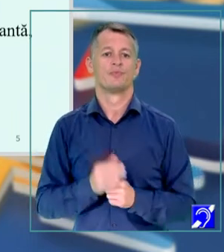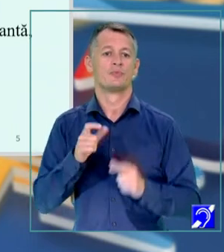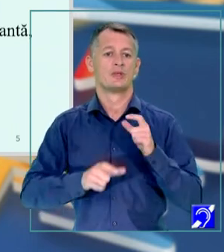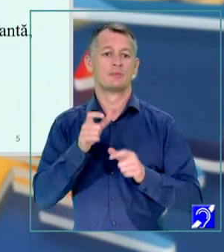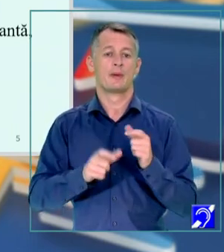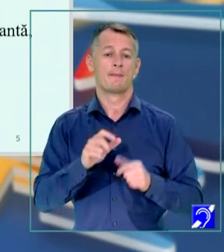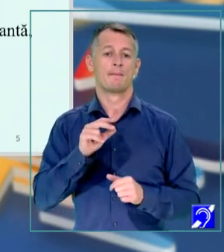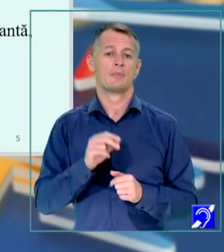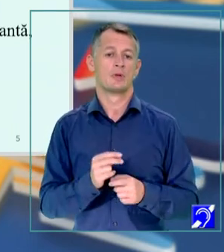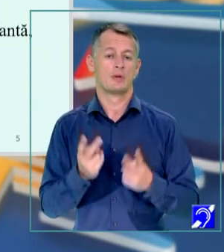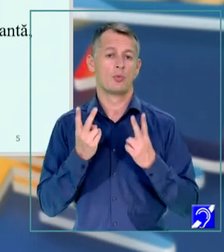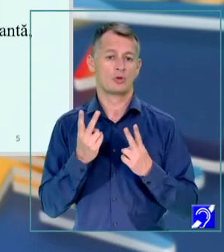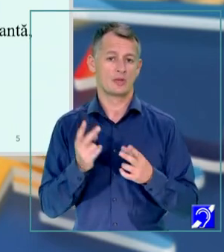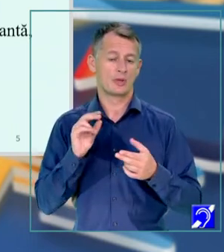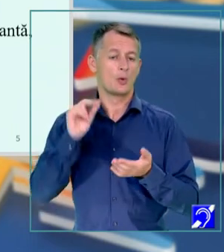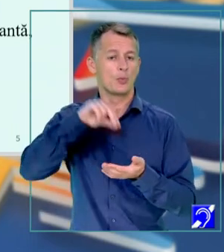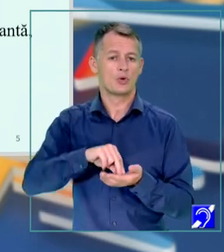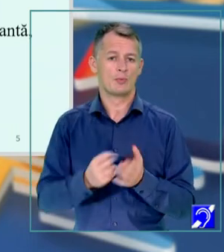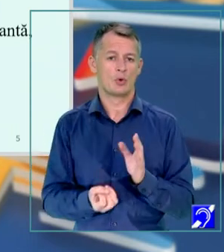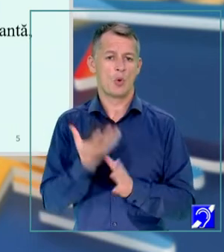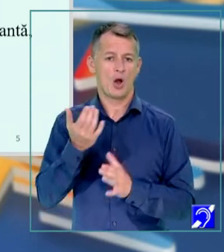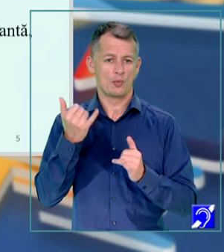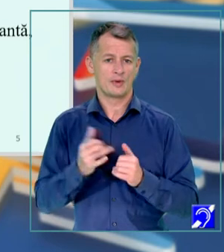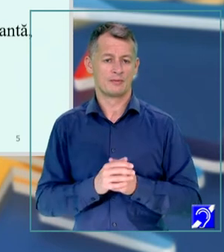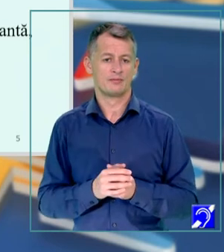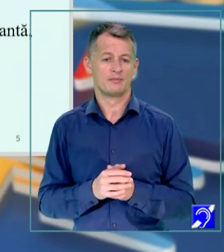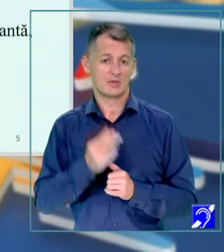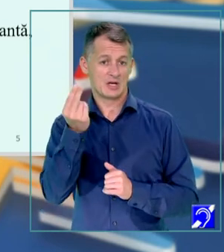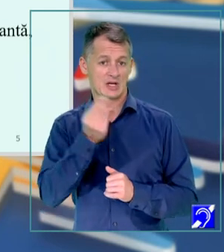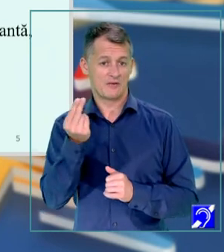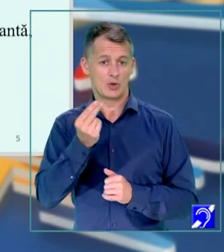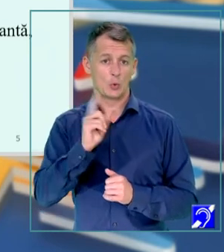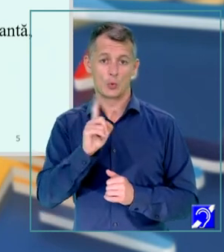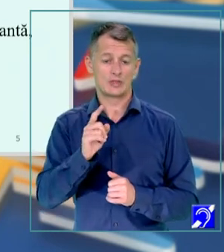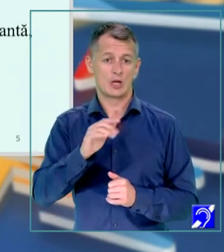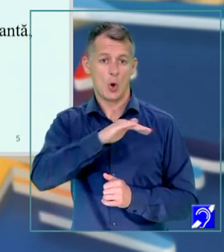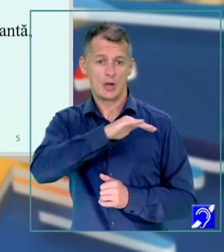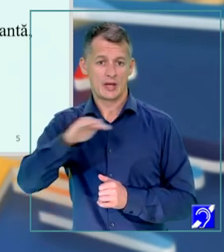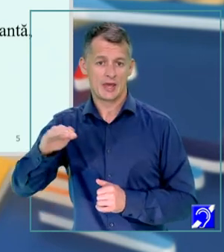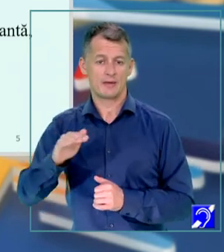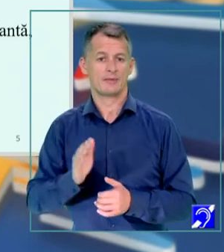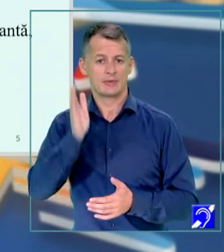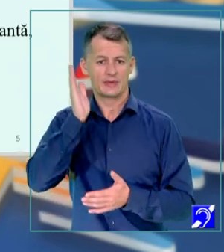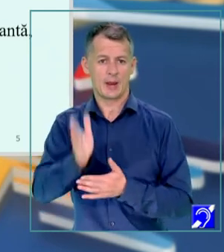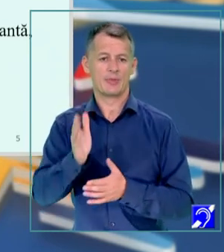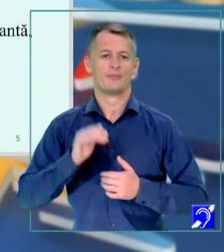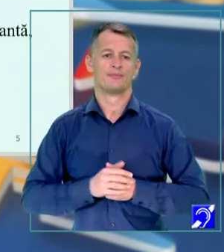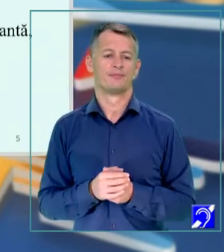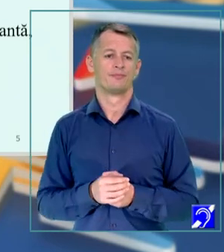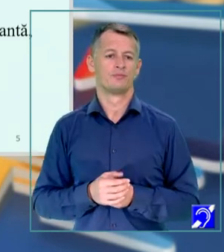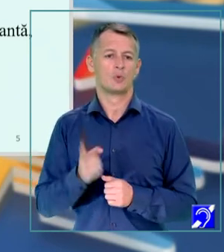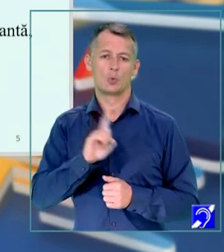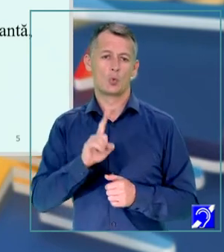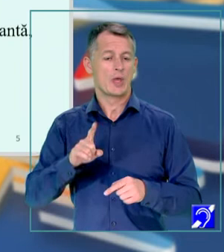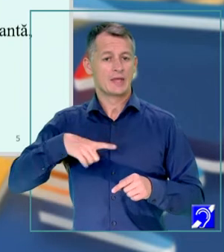noțiunea importante pe care o introducem din moment ce gratis nu este o linie dreaptă în cazul funcționării are Gata se schimbare nu este